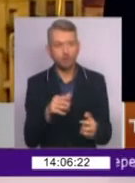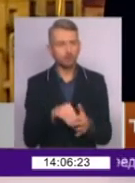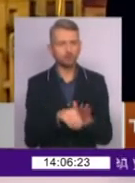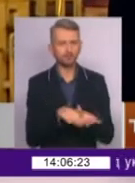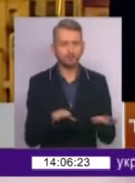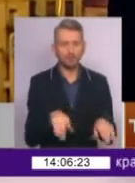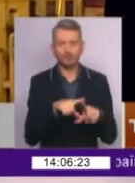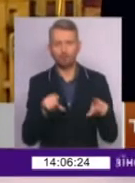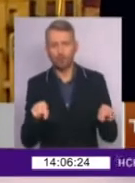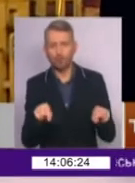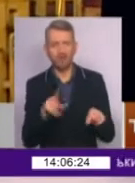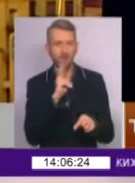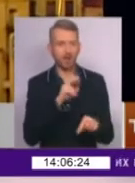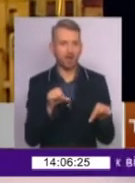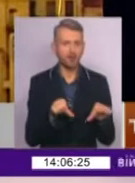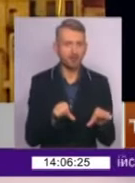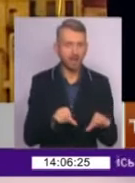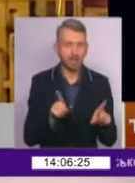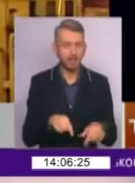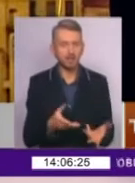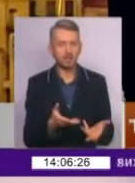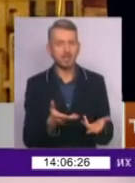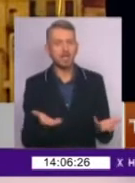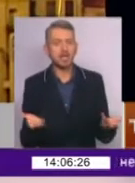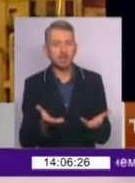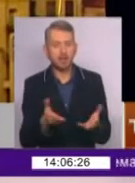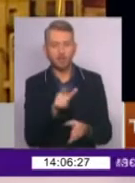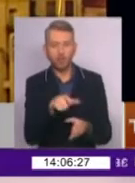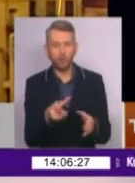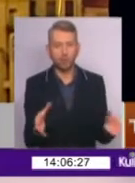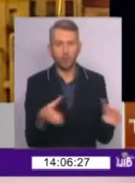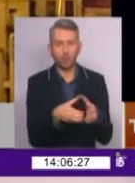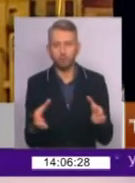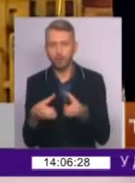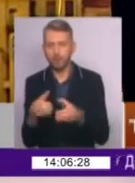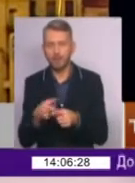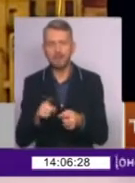садочках, в школах, в кафе навіть, десь групуються. І це просто